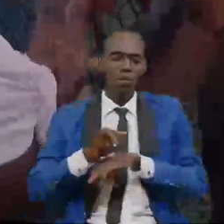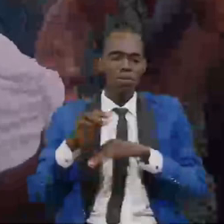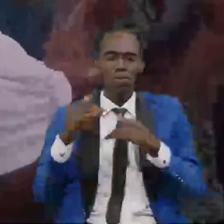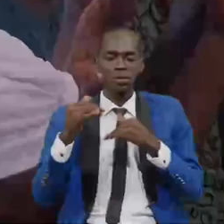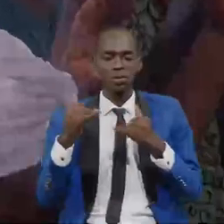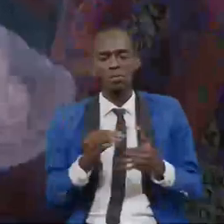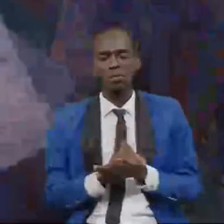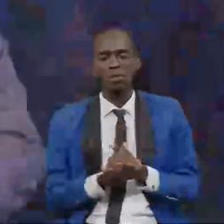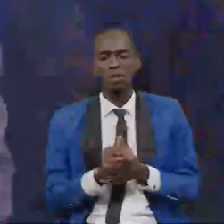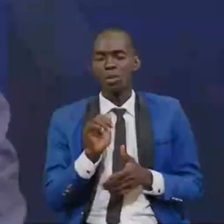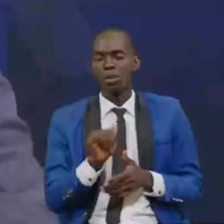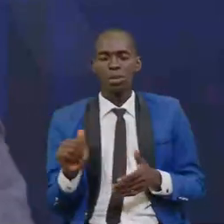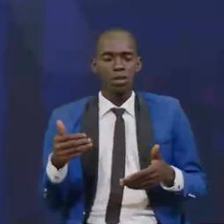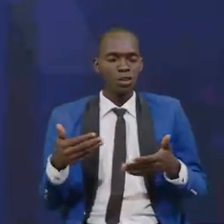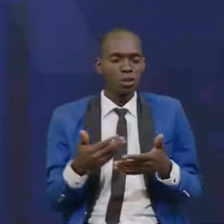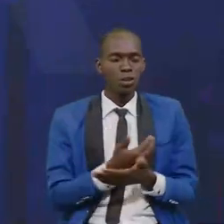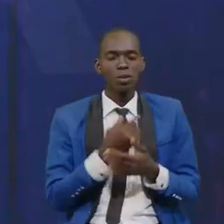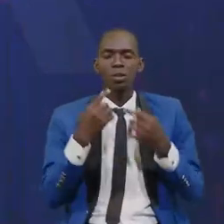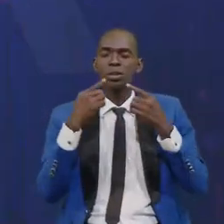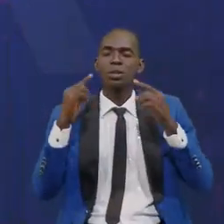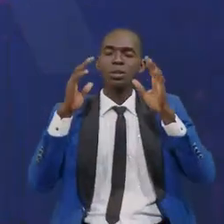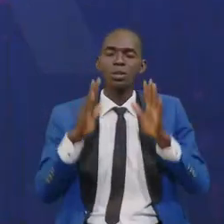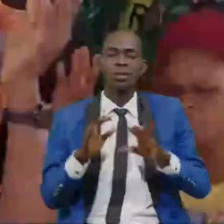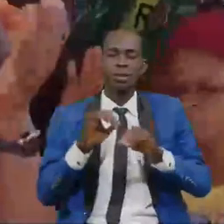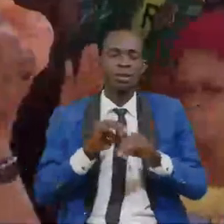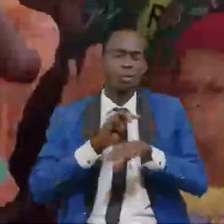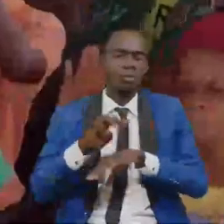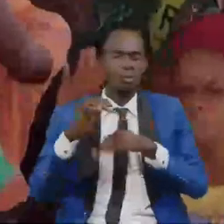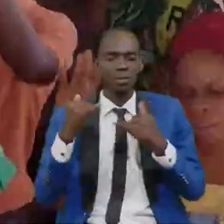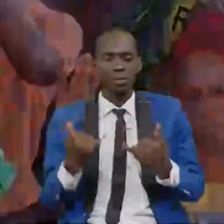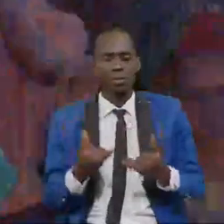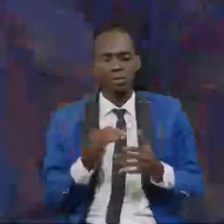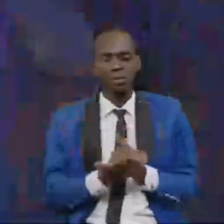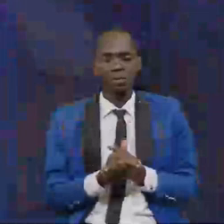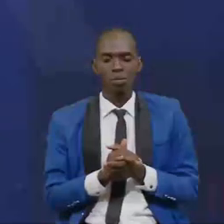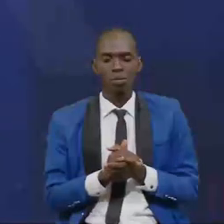Un nouveau réalisateur dans le ministère. Un nouveau réalisateur dans le ministère maintenant.